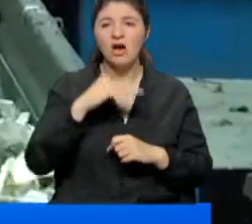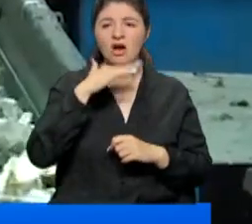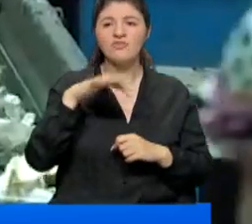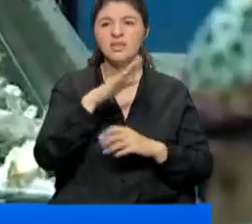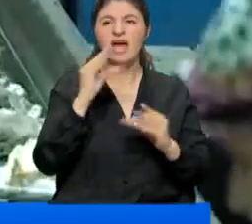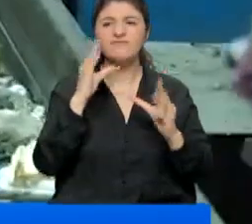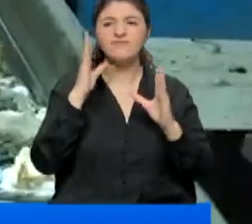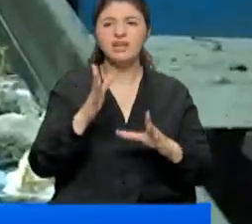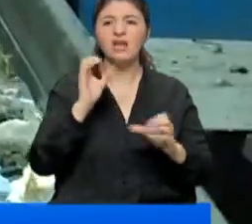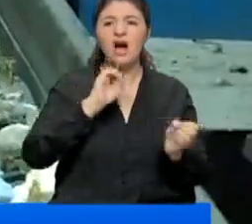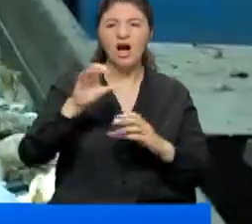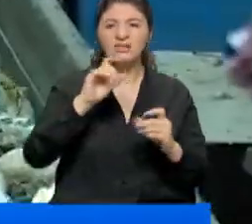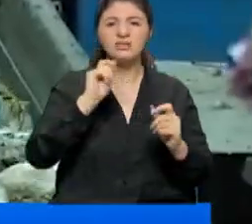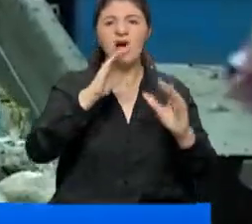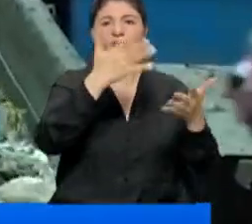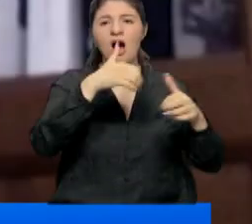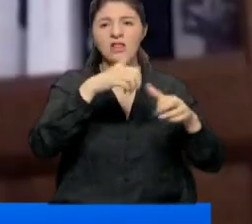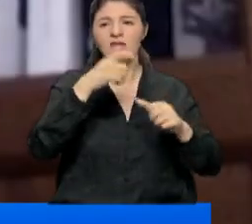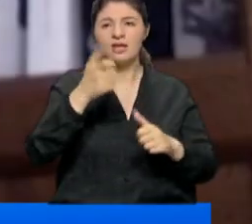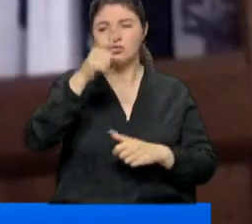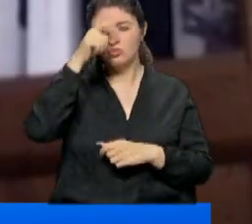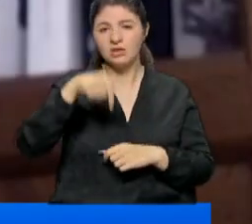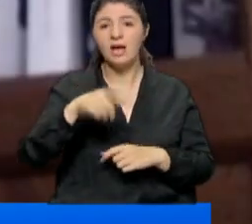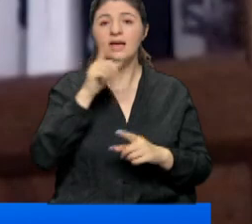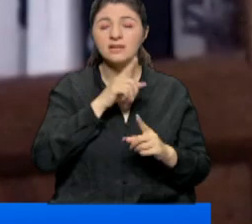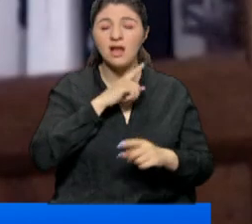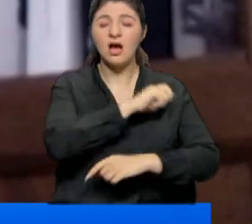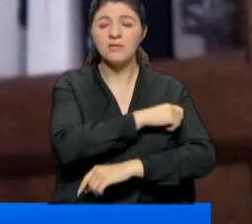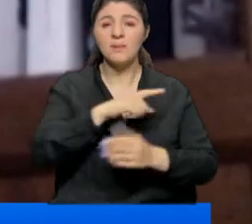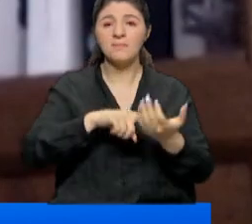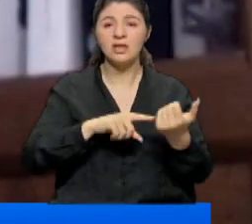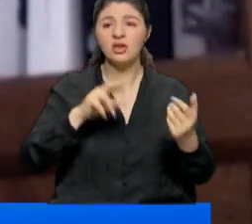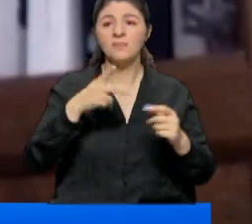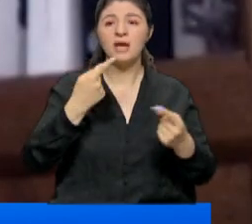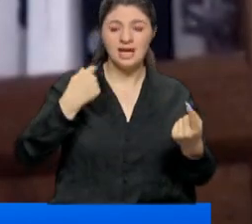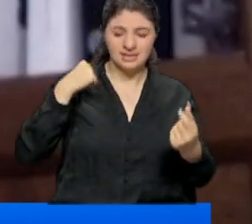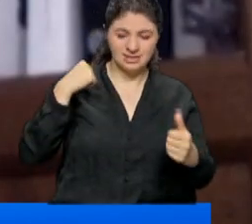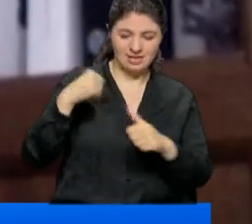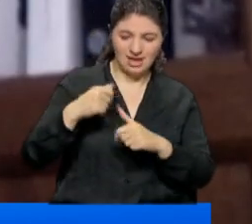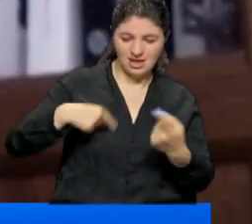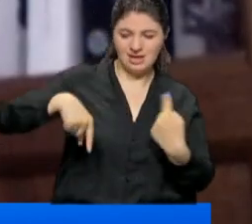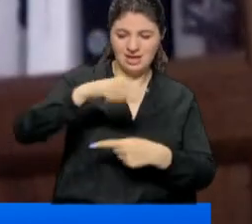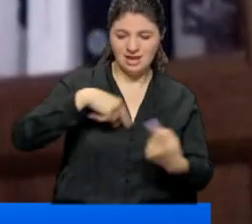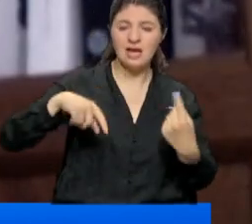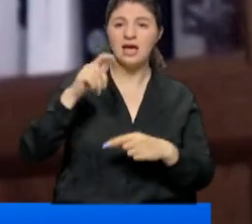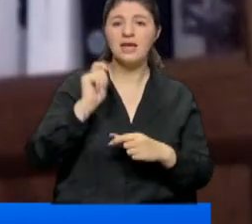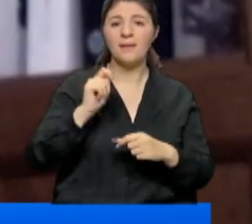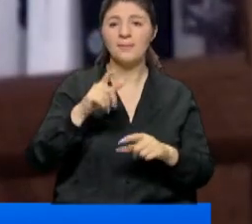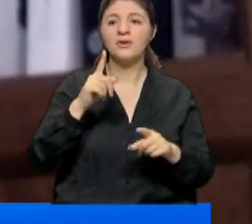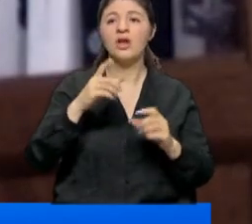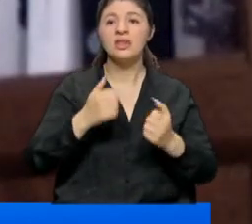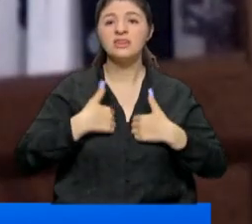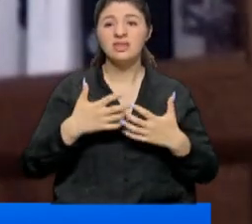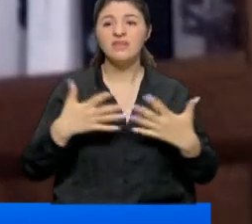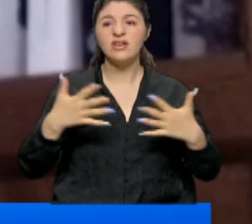Avrupa'dan en çok atık ithal eden ülke Türkiye İngiltere Almanya Belçika gibi geri dönüşüm oranları yüksek ülkelerin ürettiği